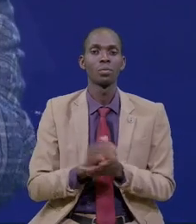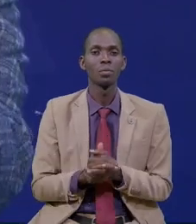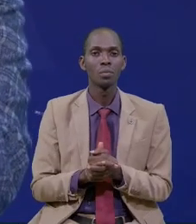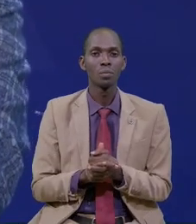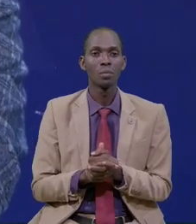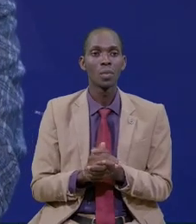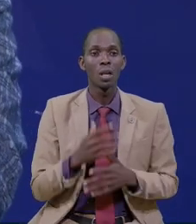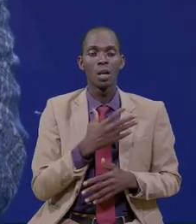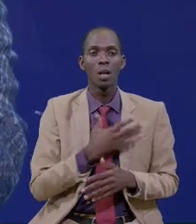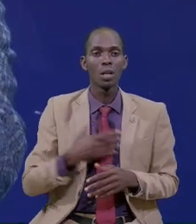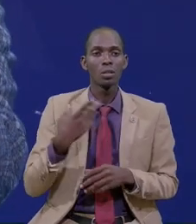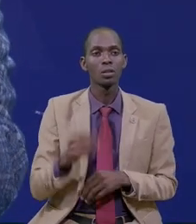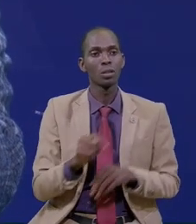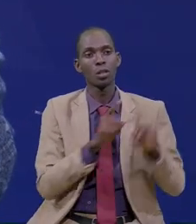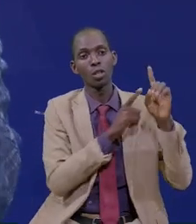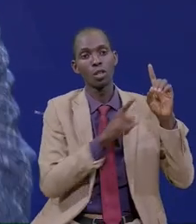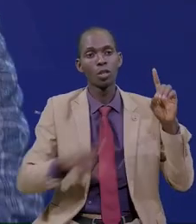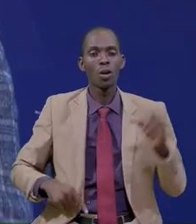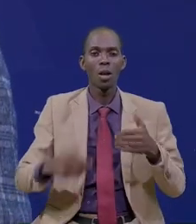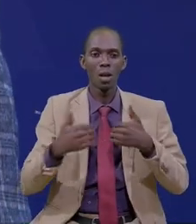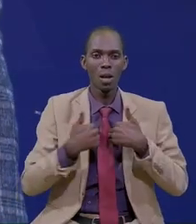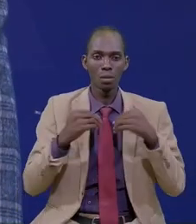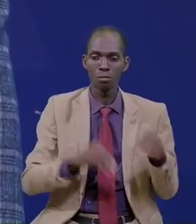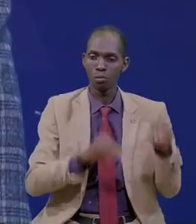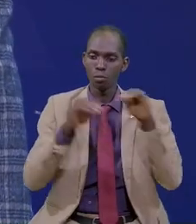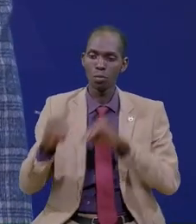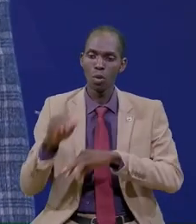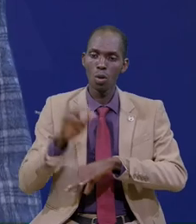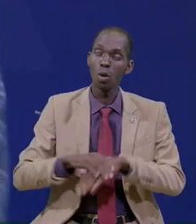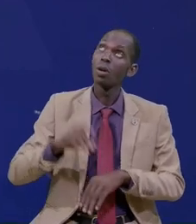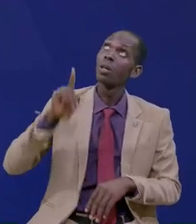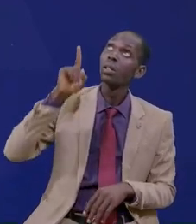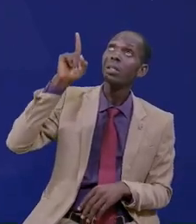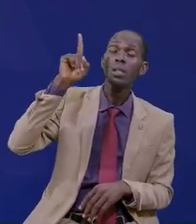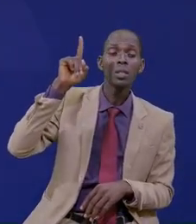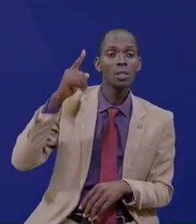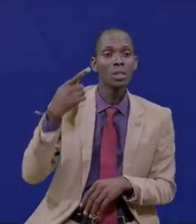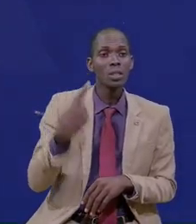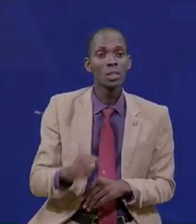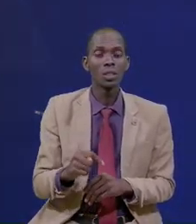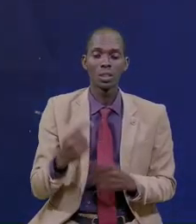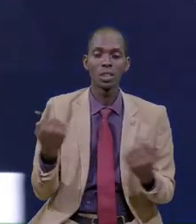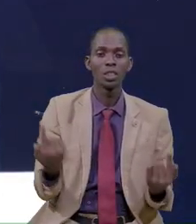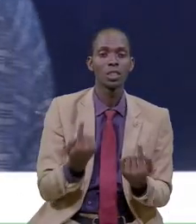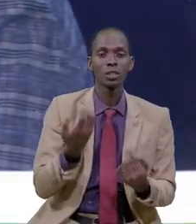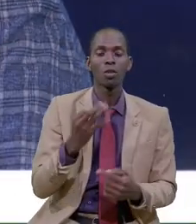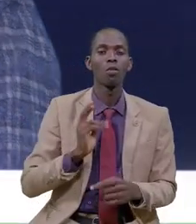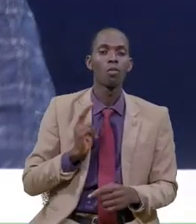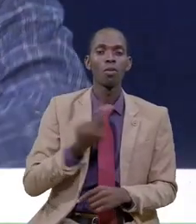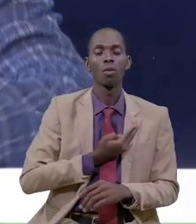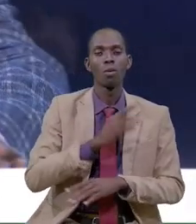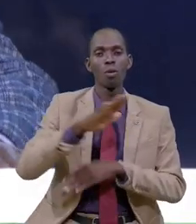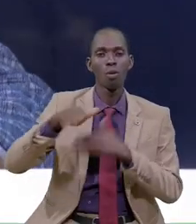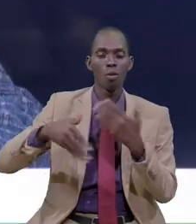And the Lord has laid on him l'iniquité of us all. Et l'Éternel a